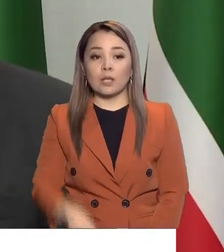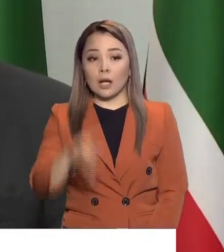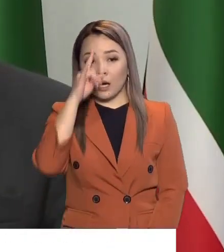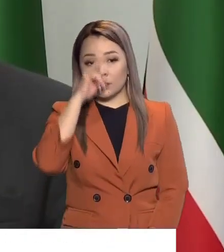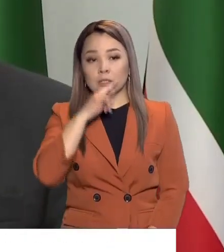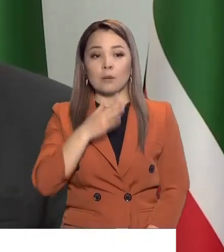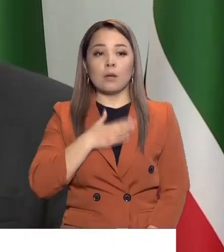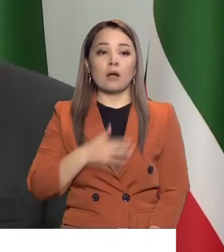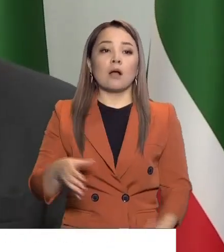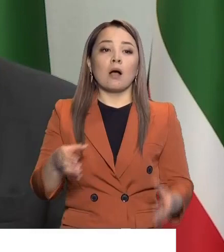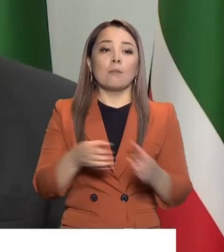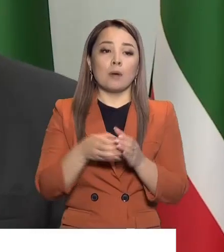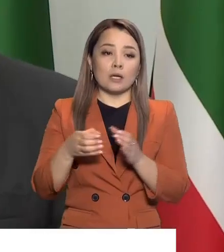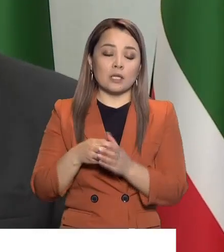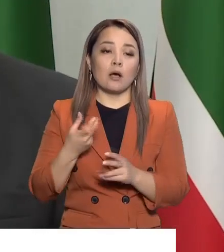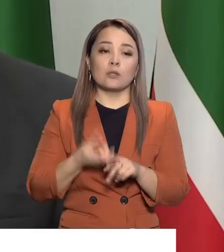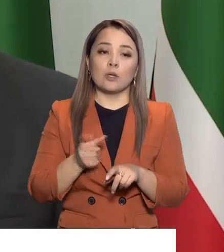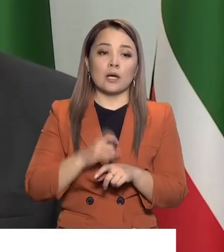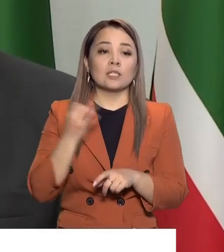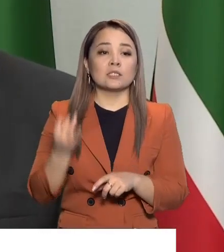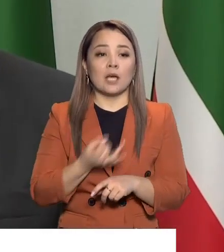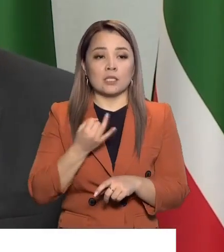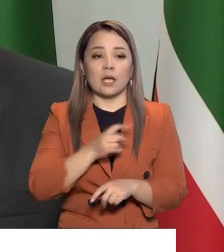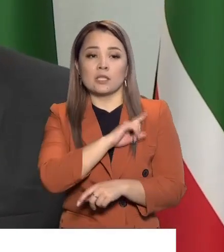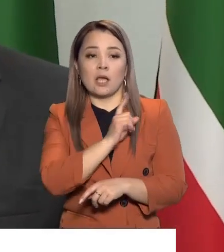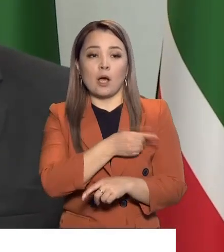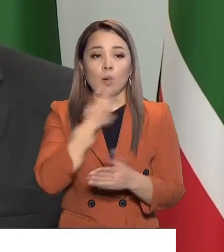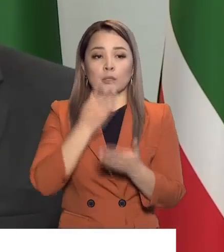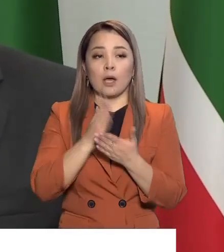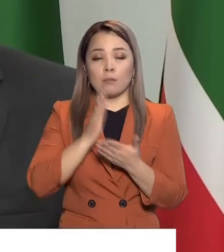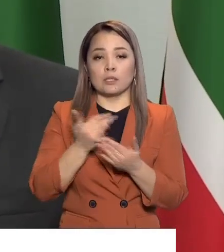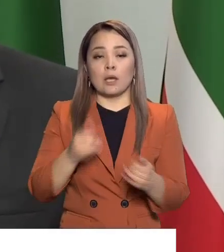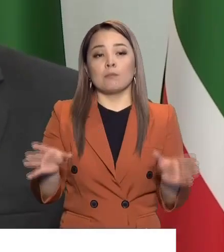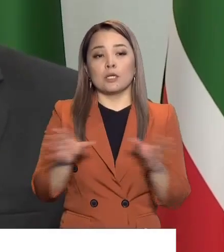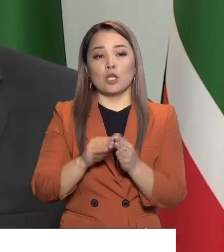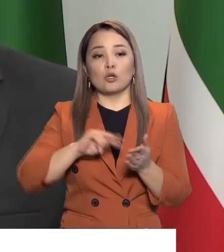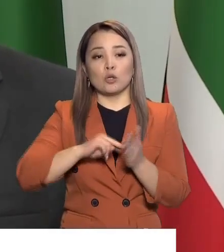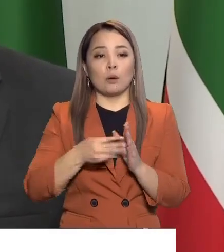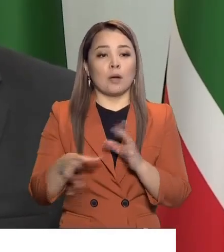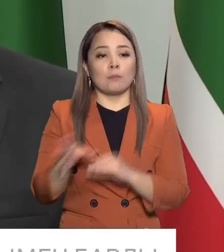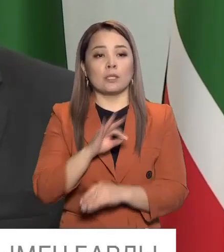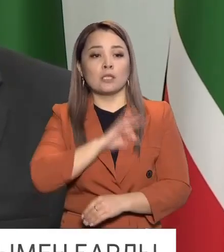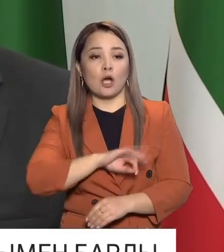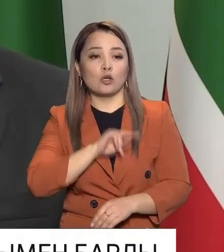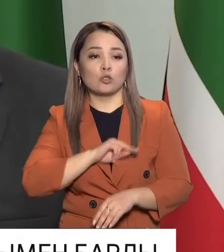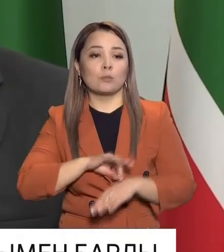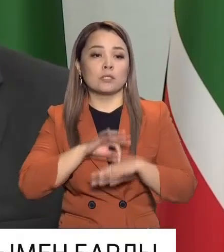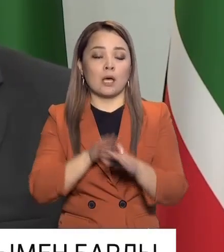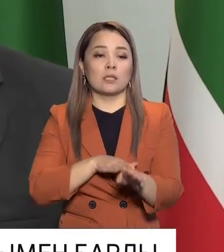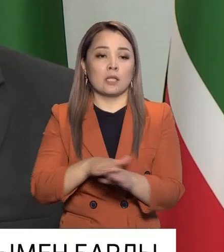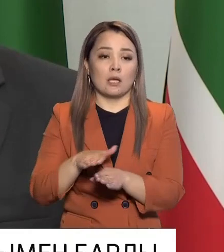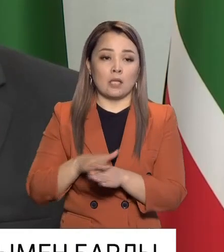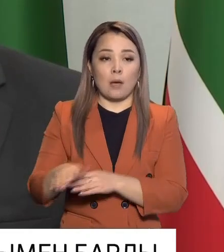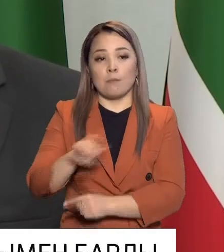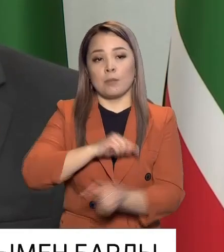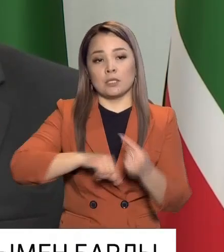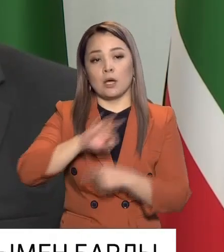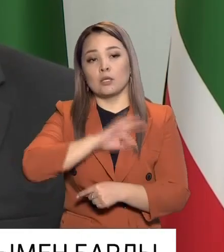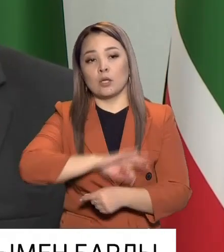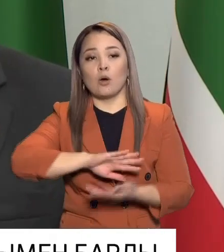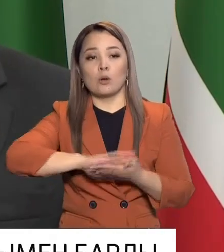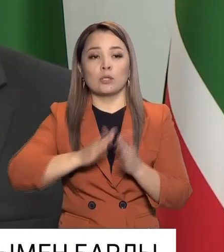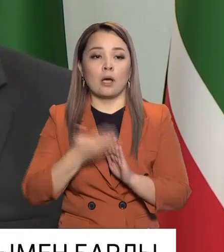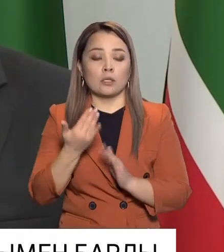Қазақстан біздің компанияларды қатты қызықтырып отыр. Себебі осыған дейін бірлесіп ашқан жобалар тиімді жұмыс істеп жатыр. Бизнеске қолайлы жағдай